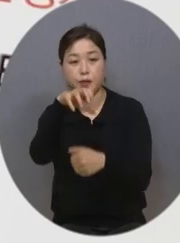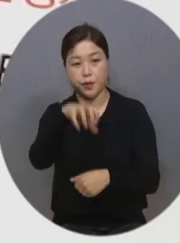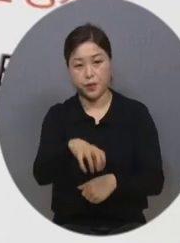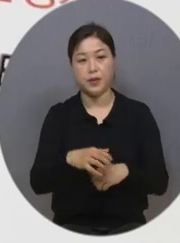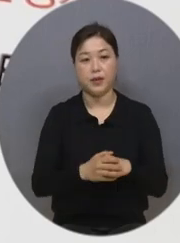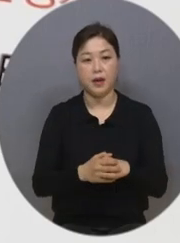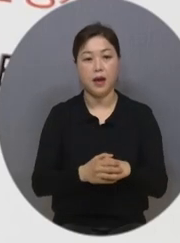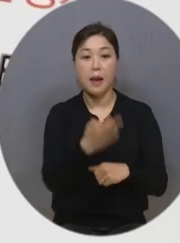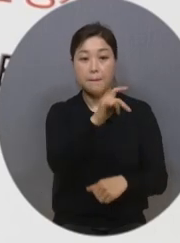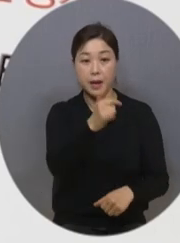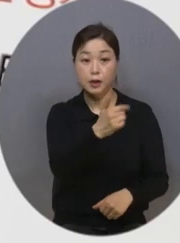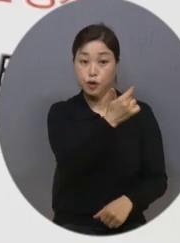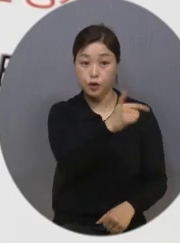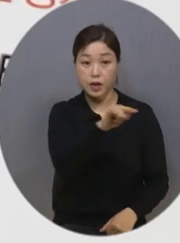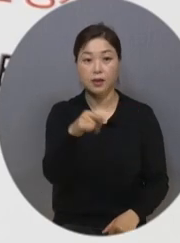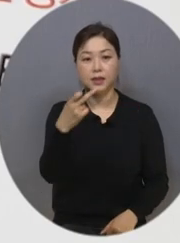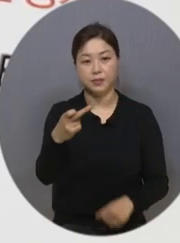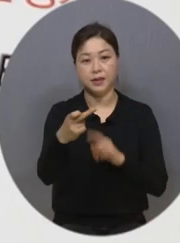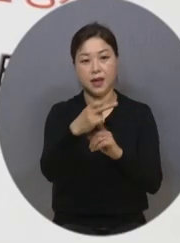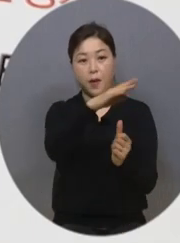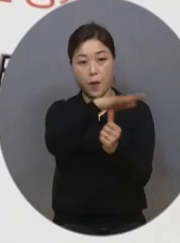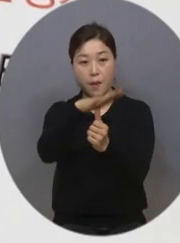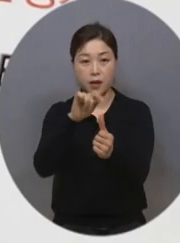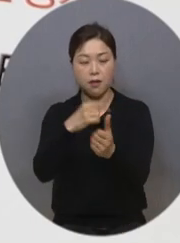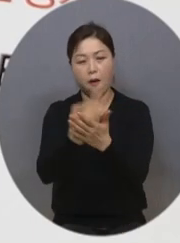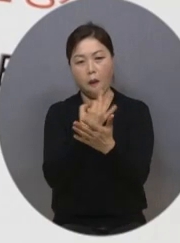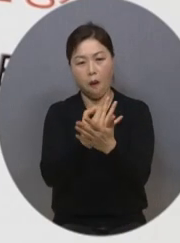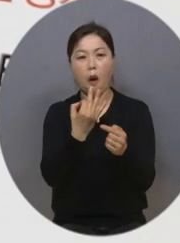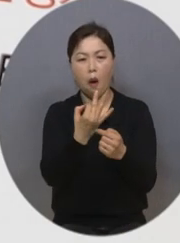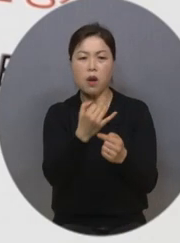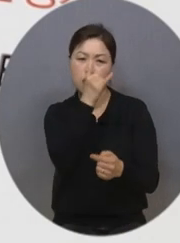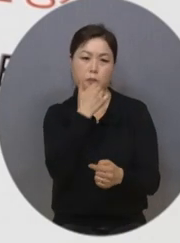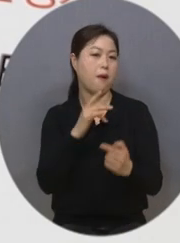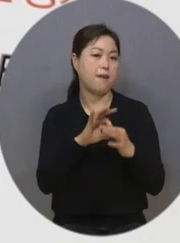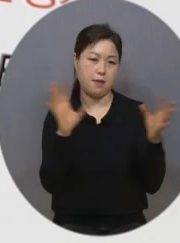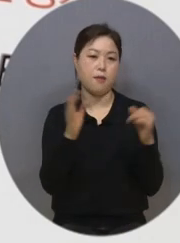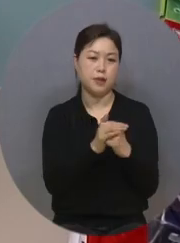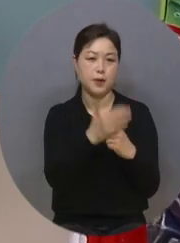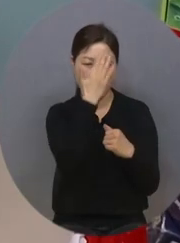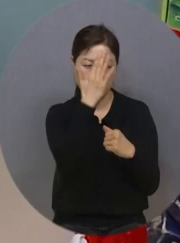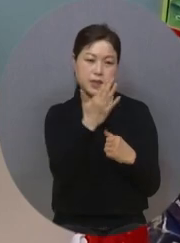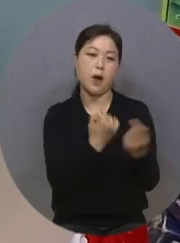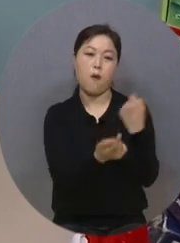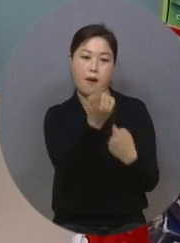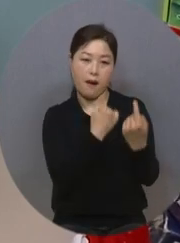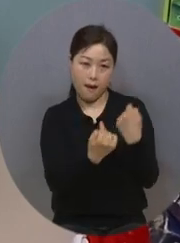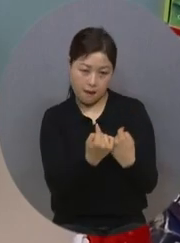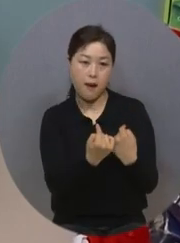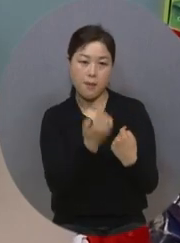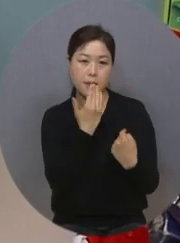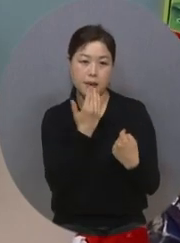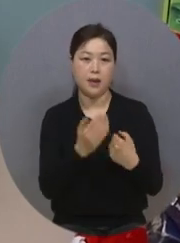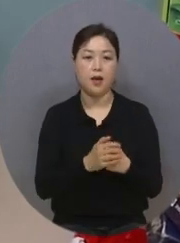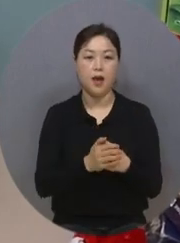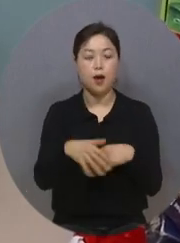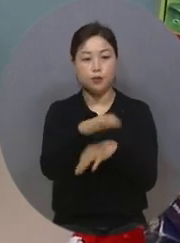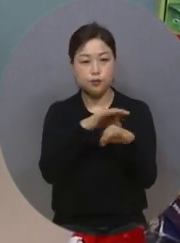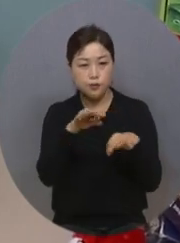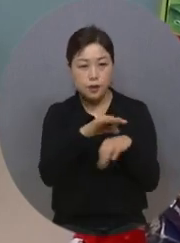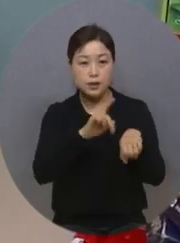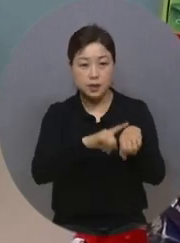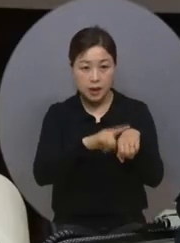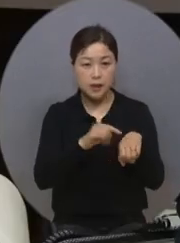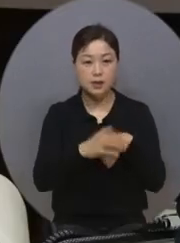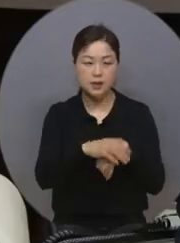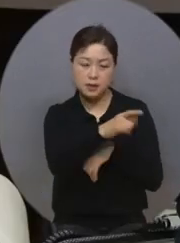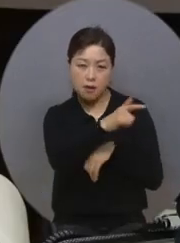만 6세부터 12세 미만의 아동이면 소득에 상관없이 무료로 이용 가능합니다. 이번 운영 시간 확대는 다양한 돌봄 수요에